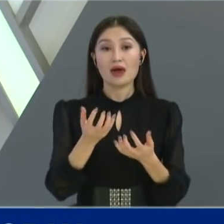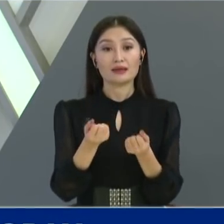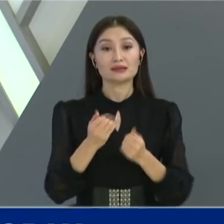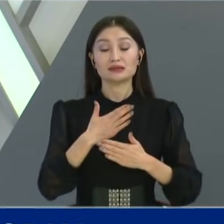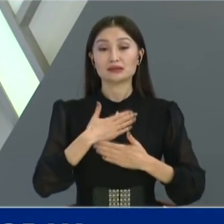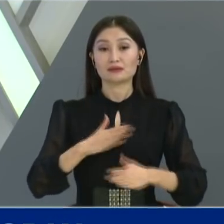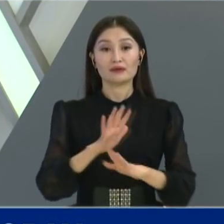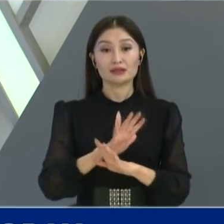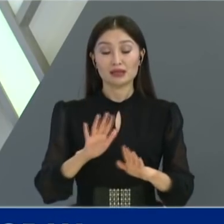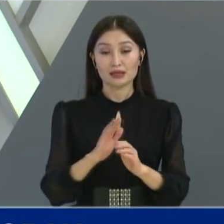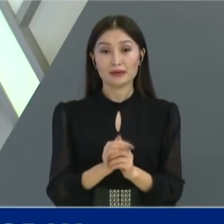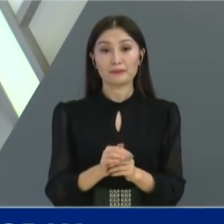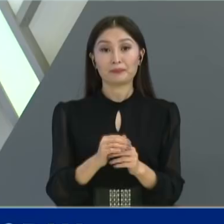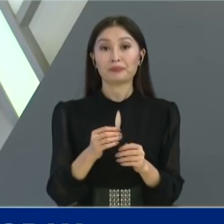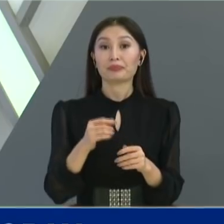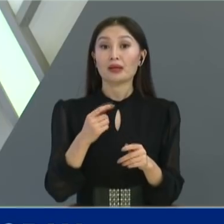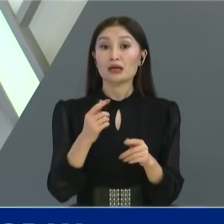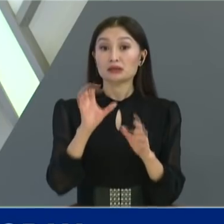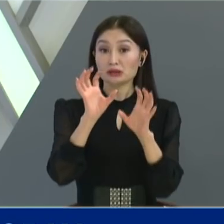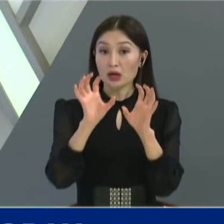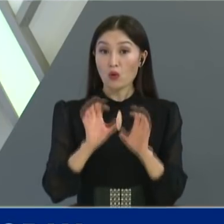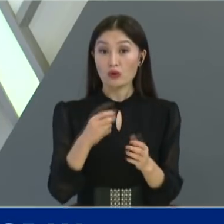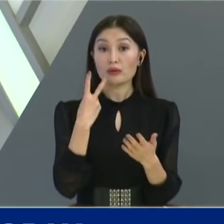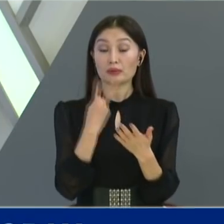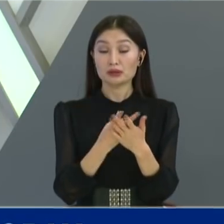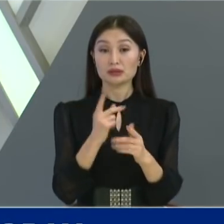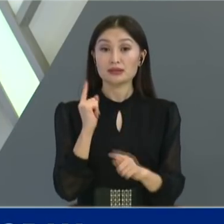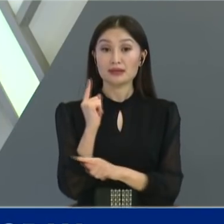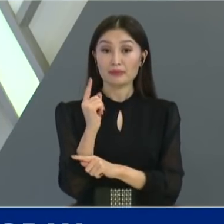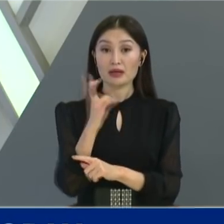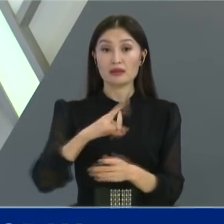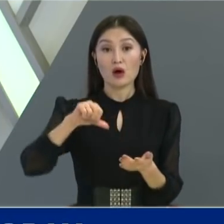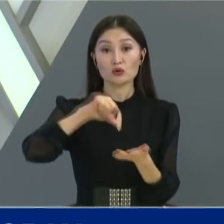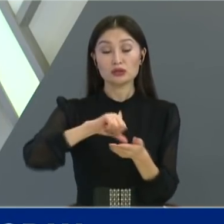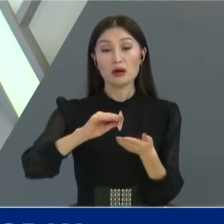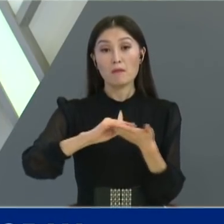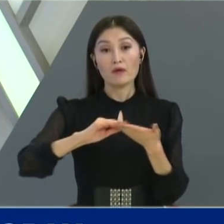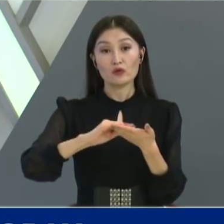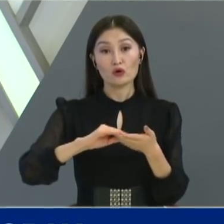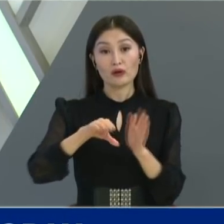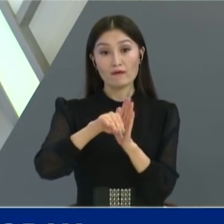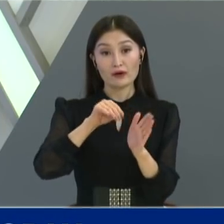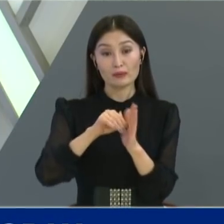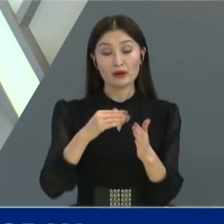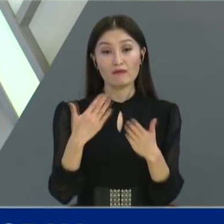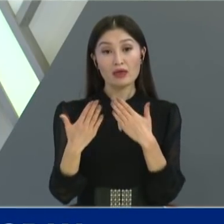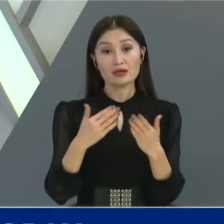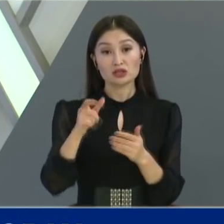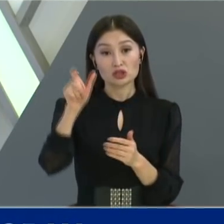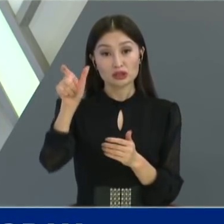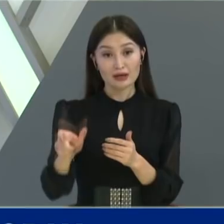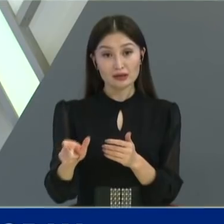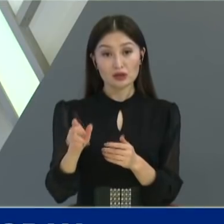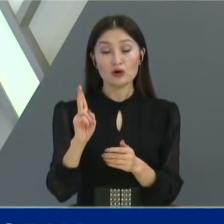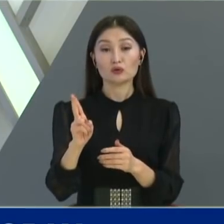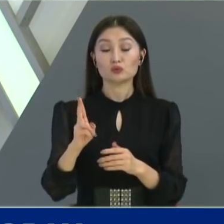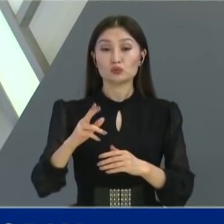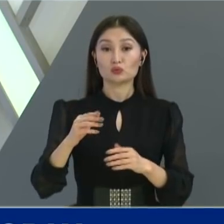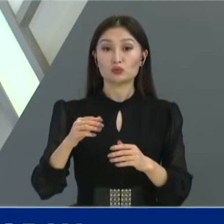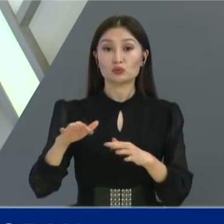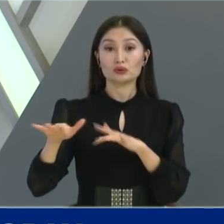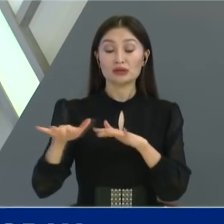выборов. При этом ЦИК отмечает, что законом предусмотрен запрет на участие в повторных выборах в отношении кандидатов, чьи действия